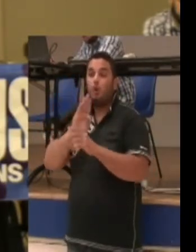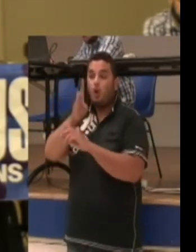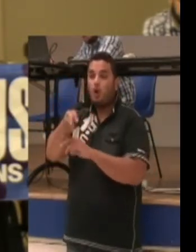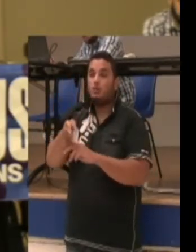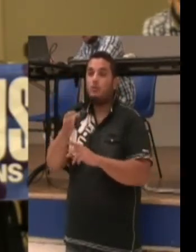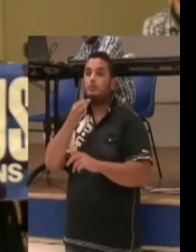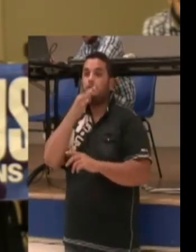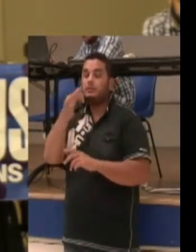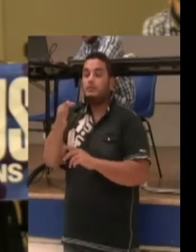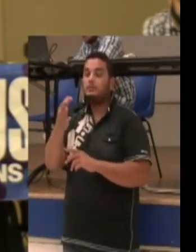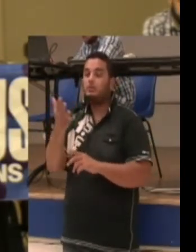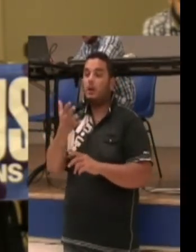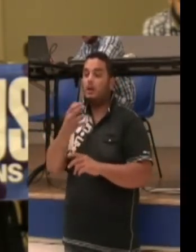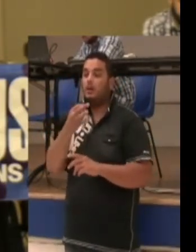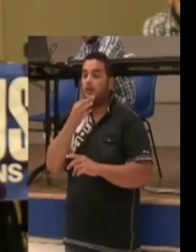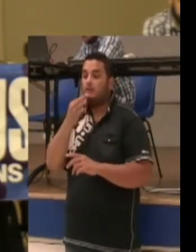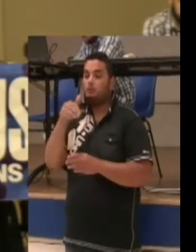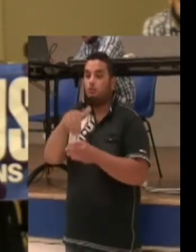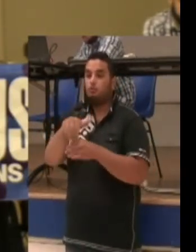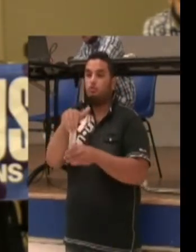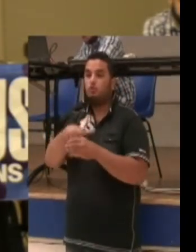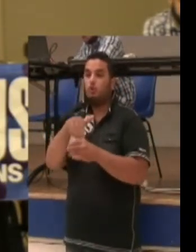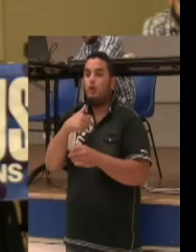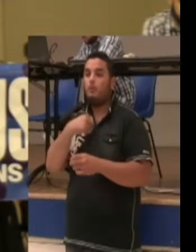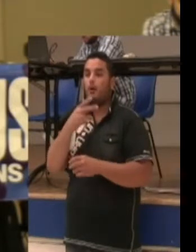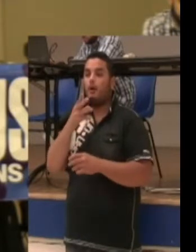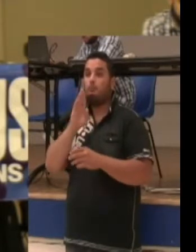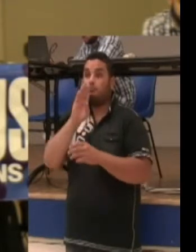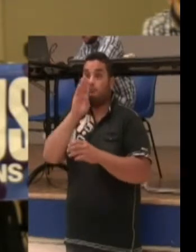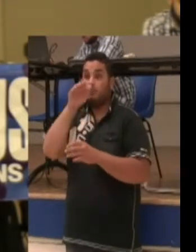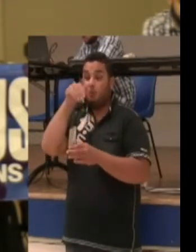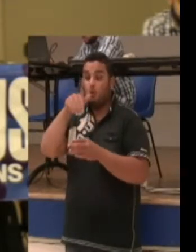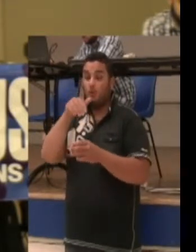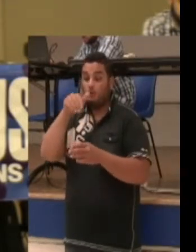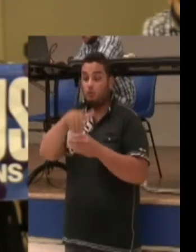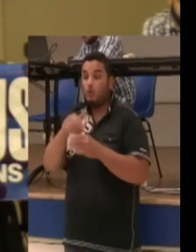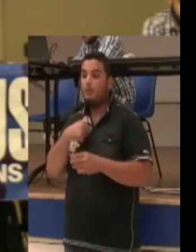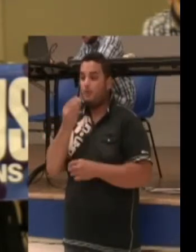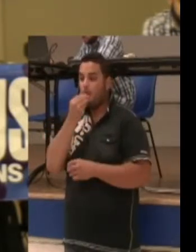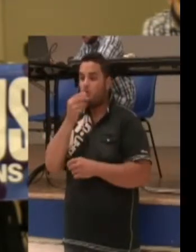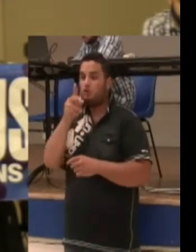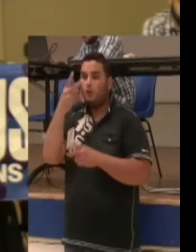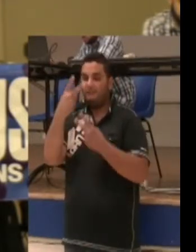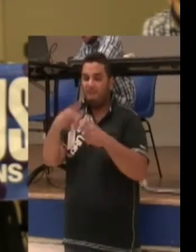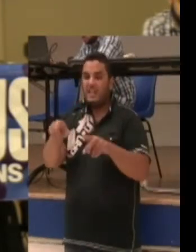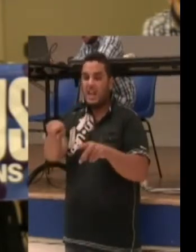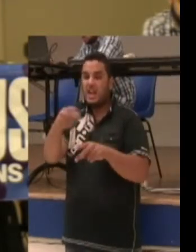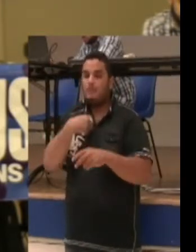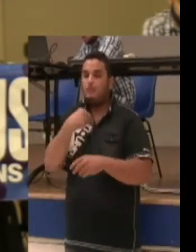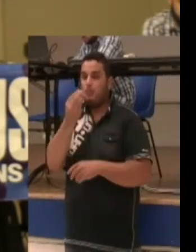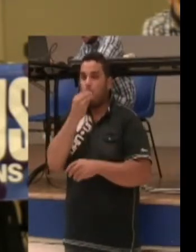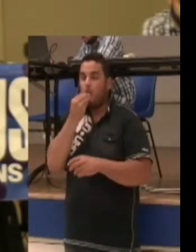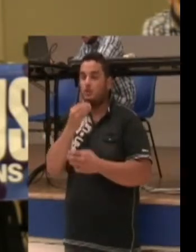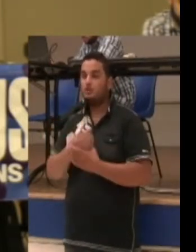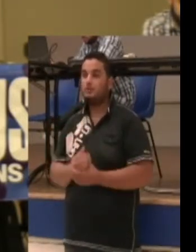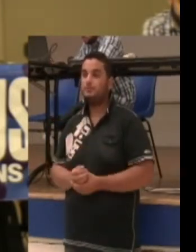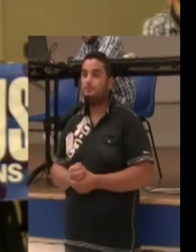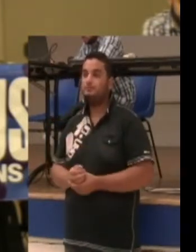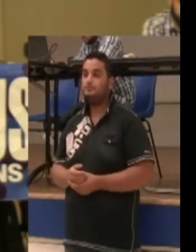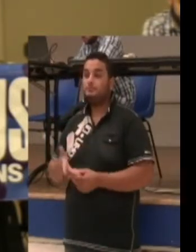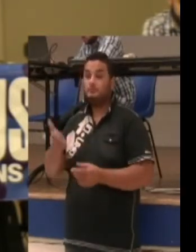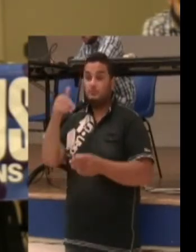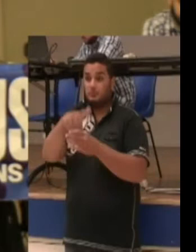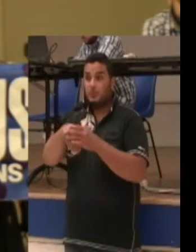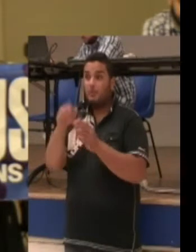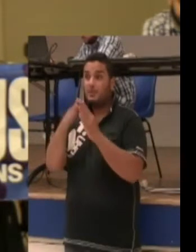à son état-major, il a dit, ce soir, on va manger dans cette maison. Et dans cette maison, il y avait bien sûr des